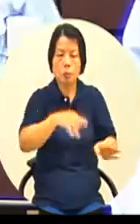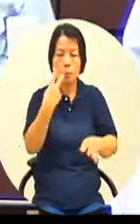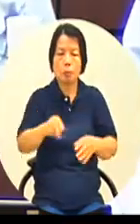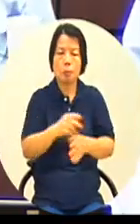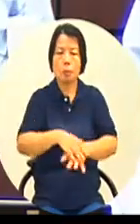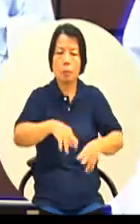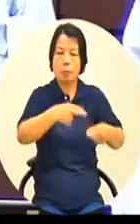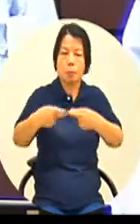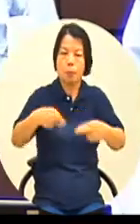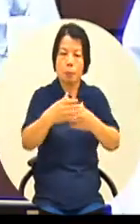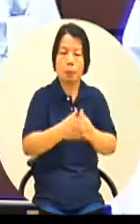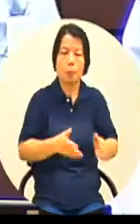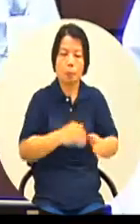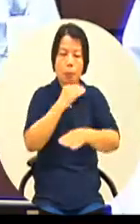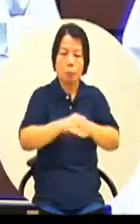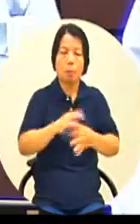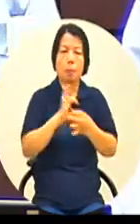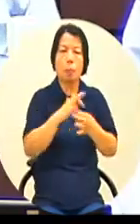雄的新亮点。